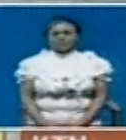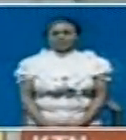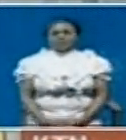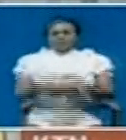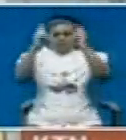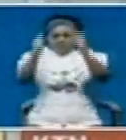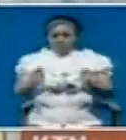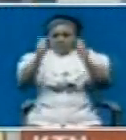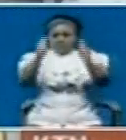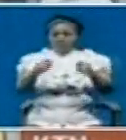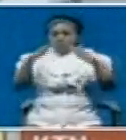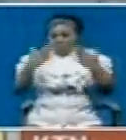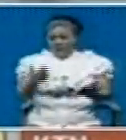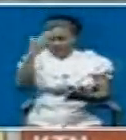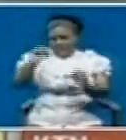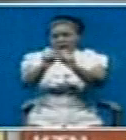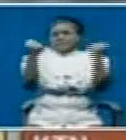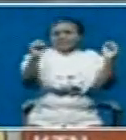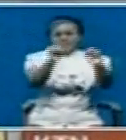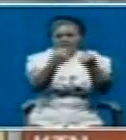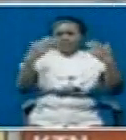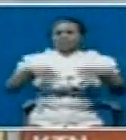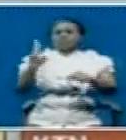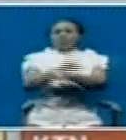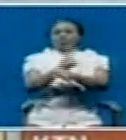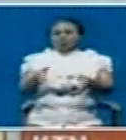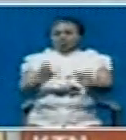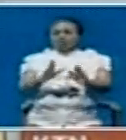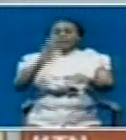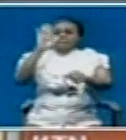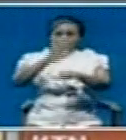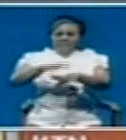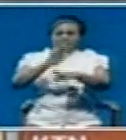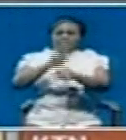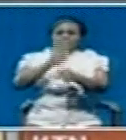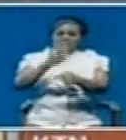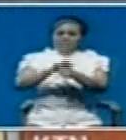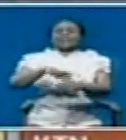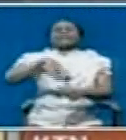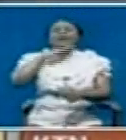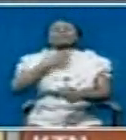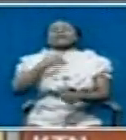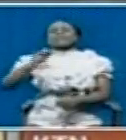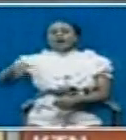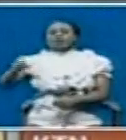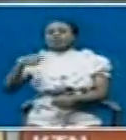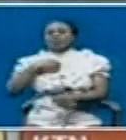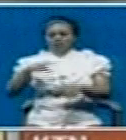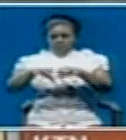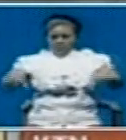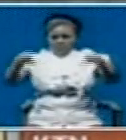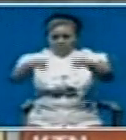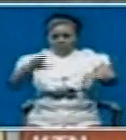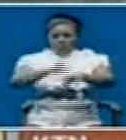Maandamano hayo yalitokana na ongezeko la ajali kwa watumizi wa barabara hiyo, idadi kuu wakifariki na kuitaka serikali ya kaunti kuwezeka matuta sehemu